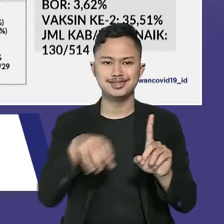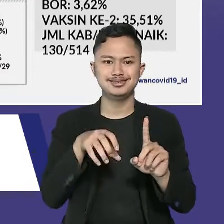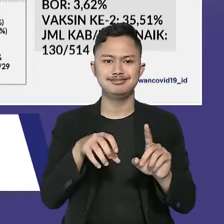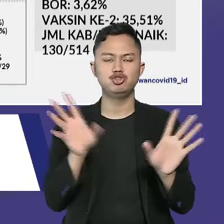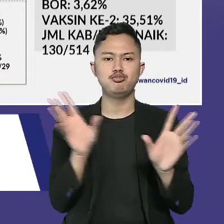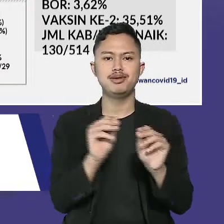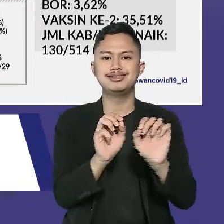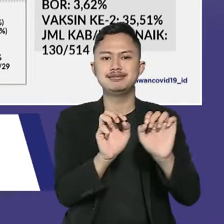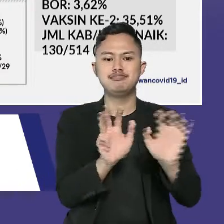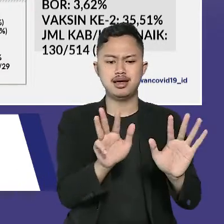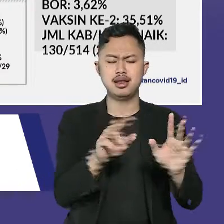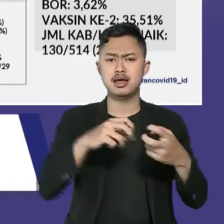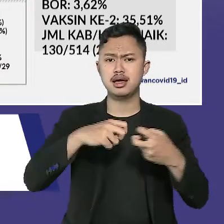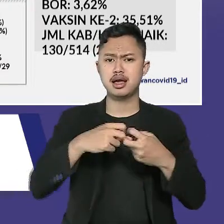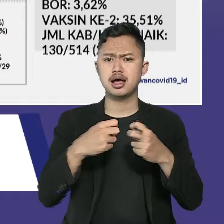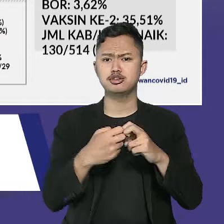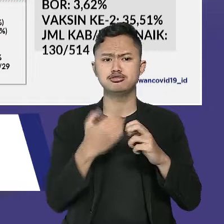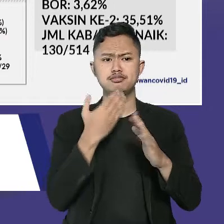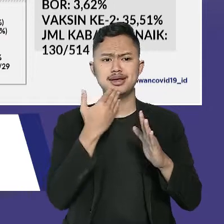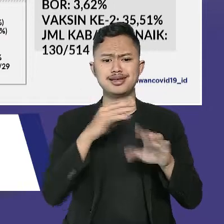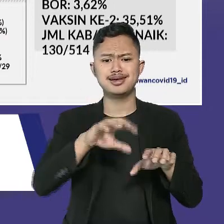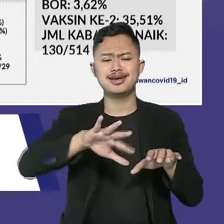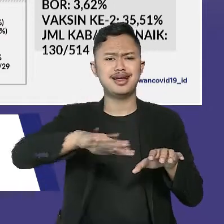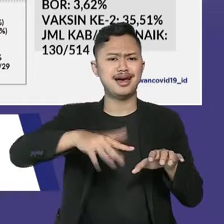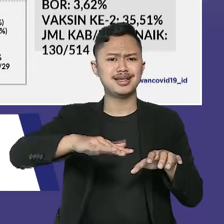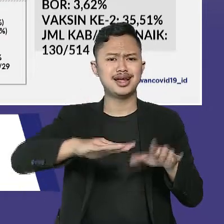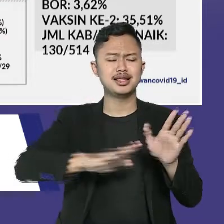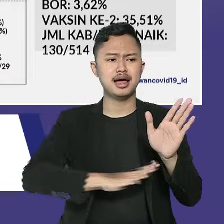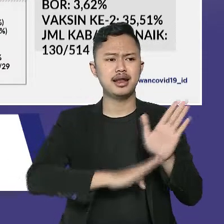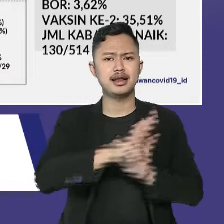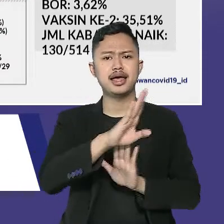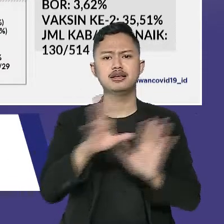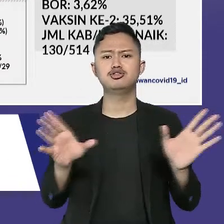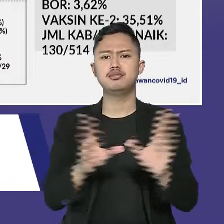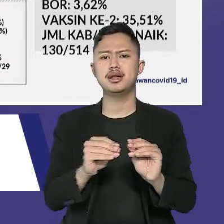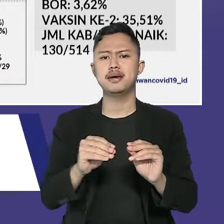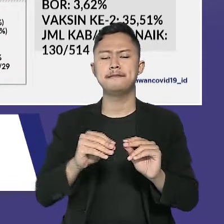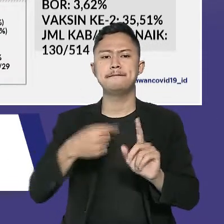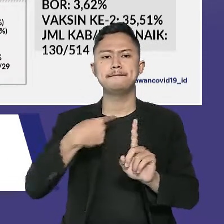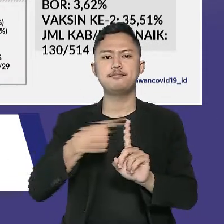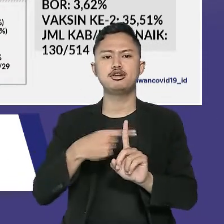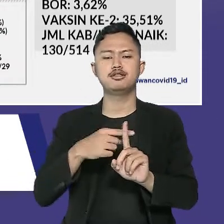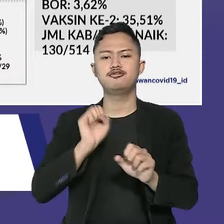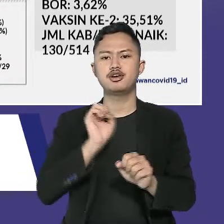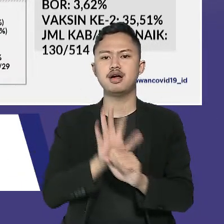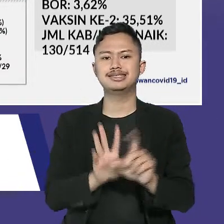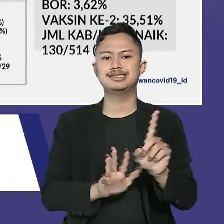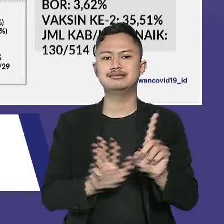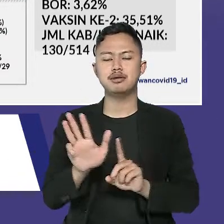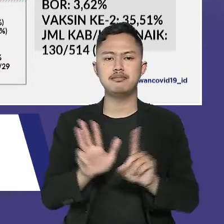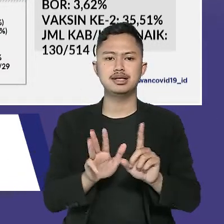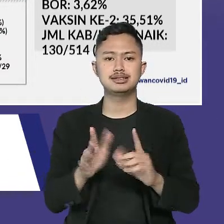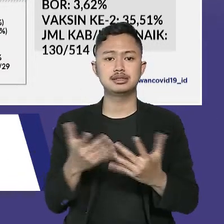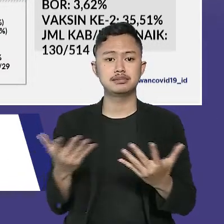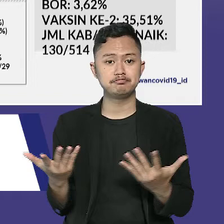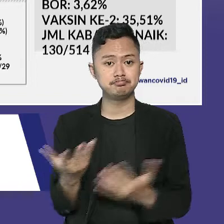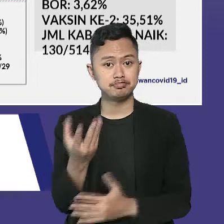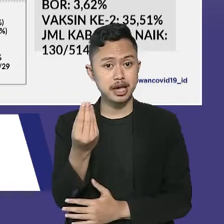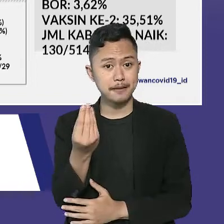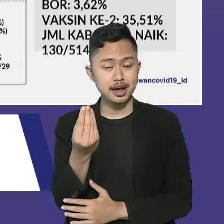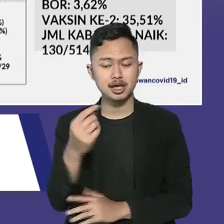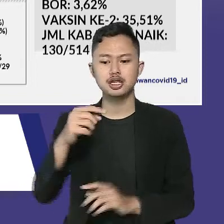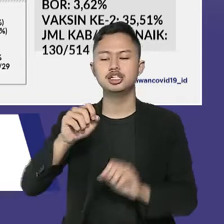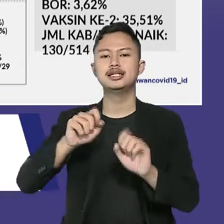mengalami kecenderungan peningkatan rata-rata jumlah kasus positif COVID-19 pada 7 hari